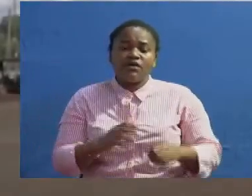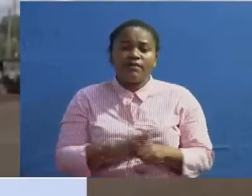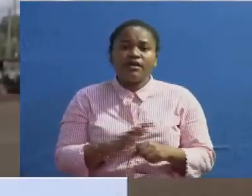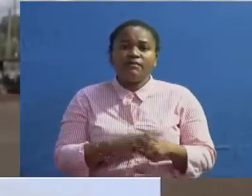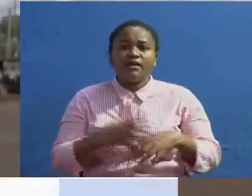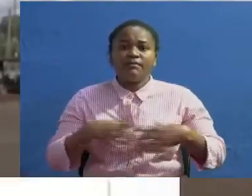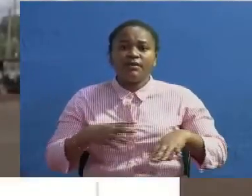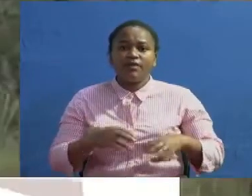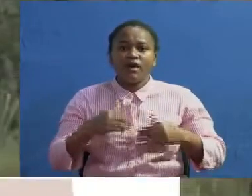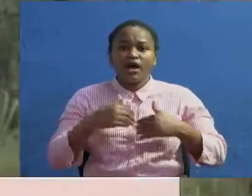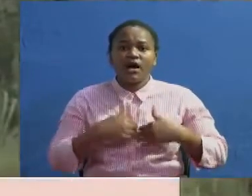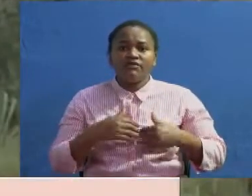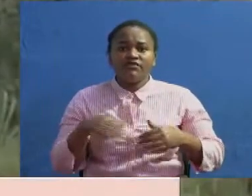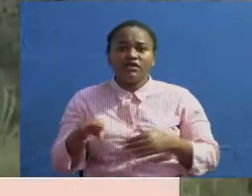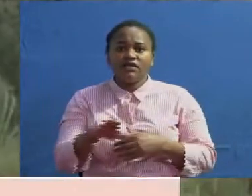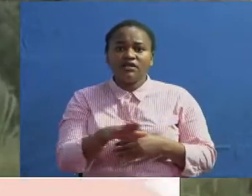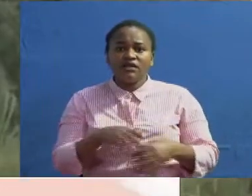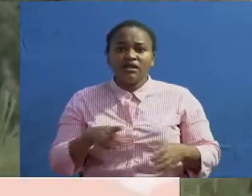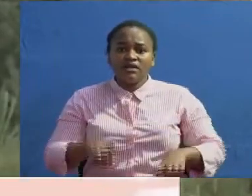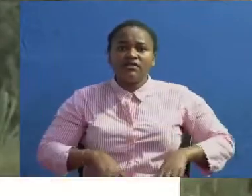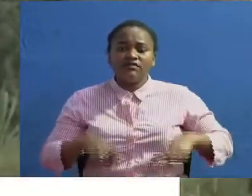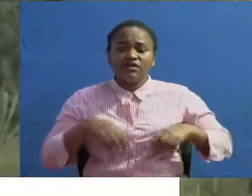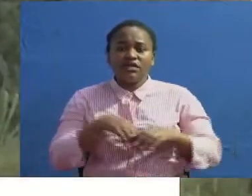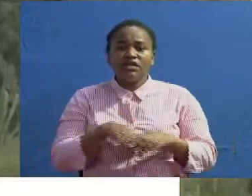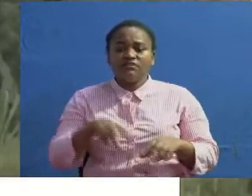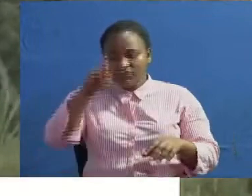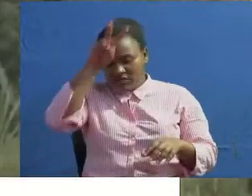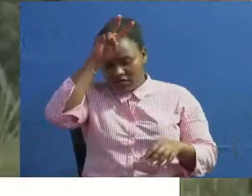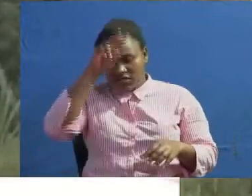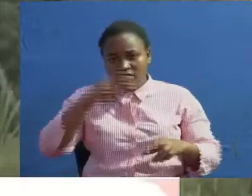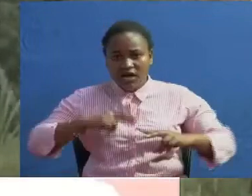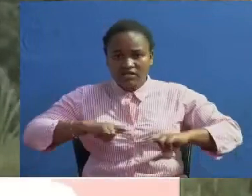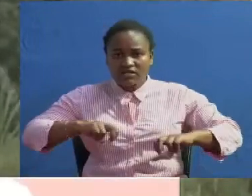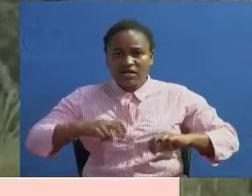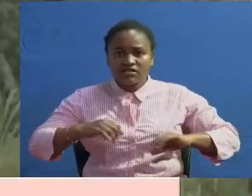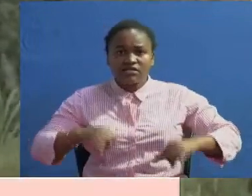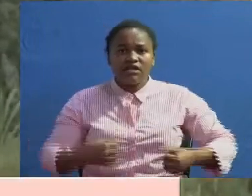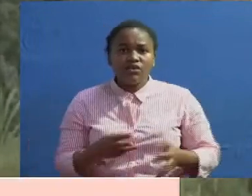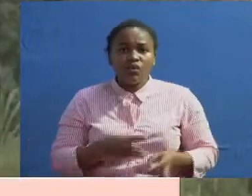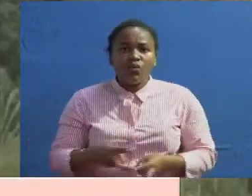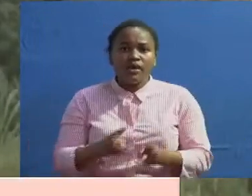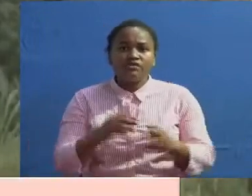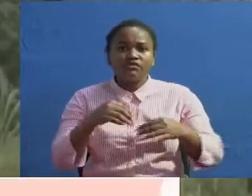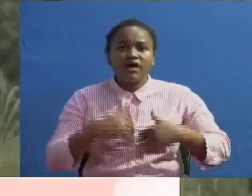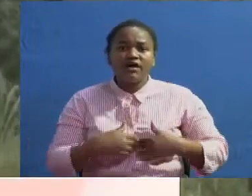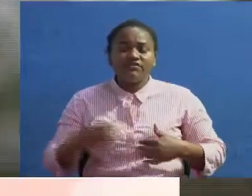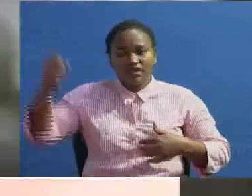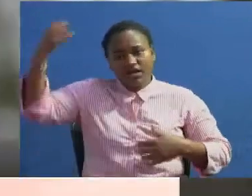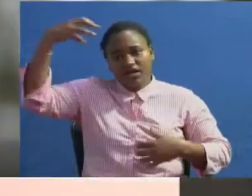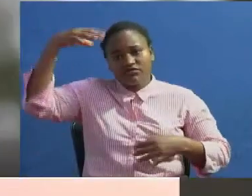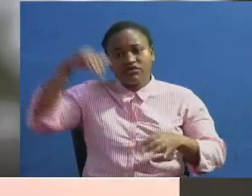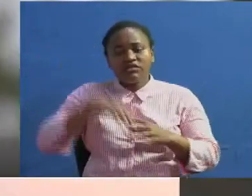wengi hususan wanaoishi katika maeneo ya mashambani wanavyotafuta njia mbadala za kupata